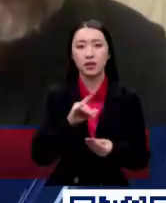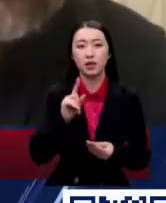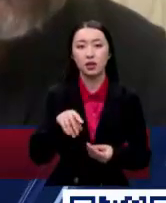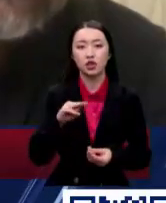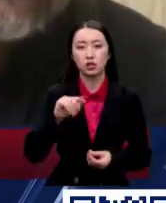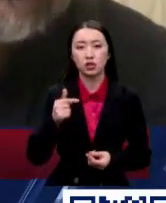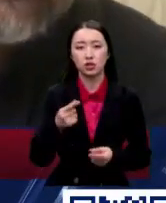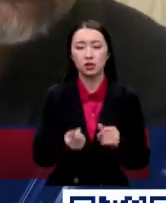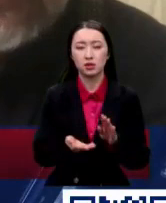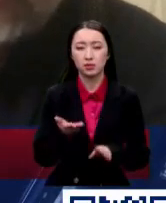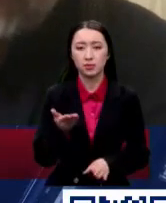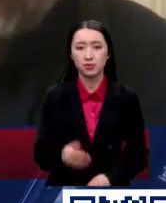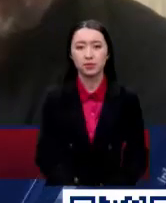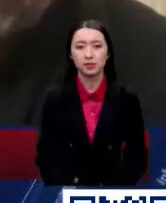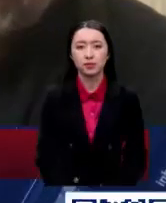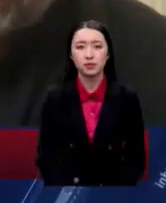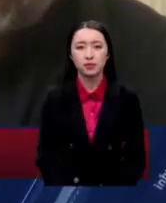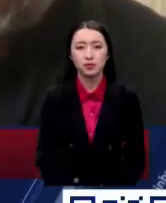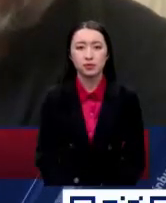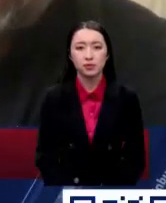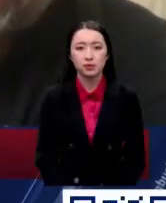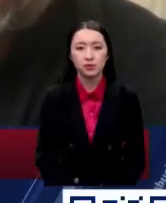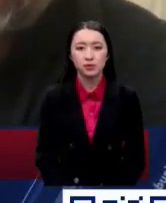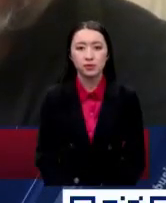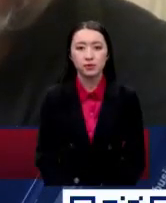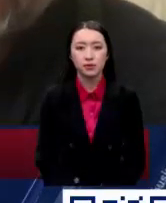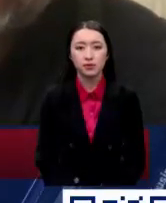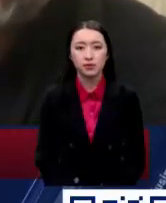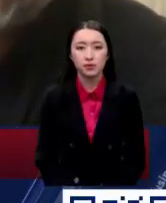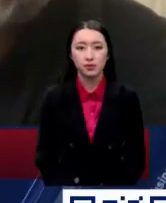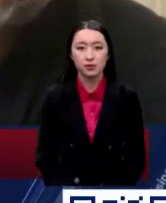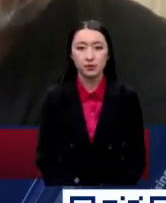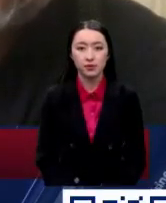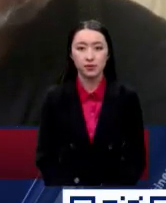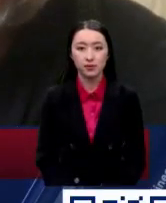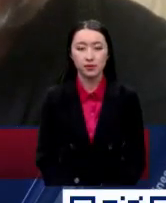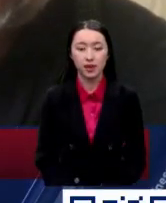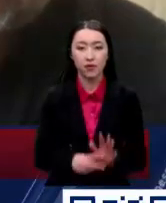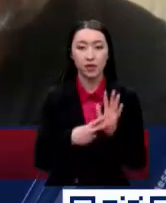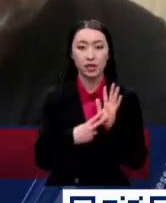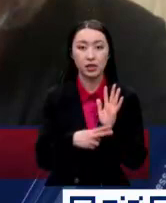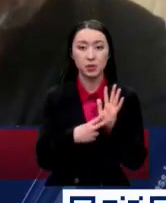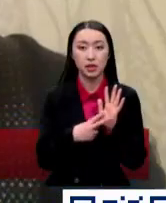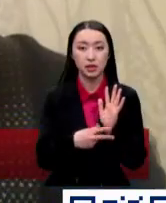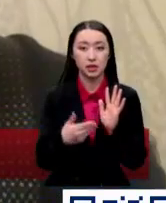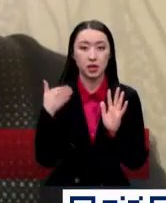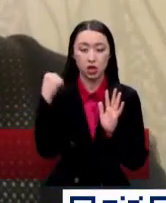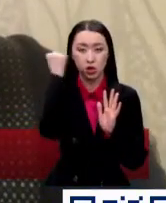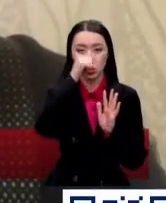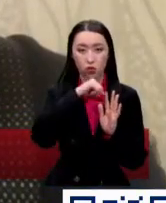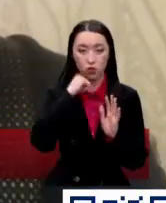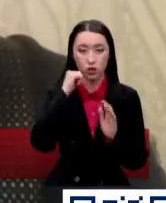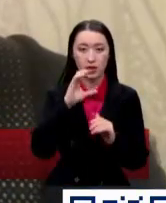курса тенге? Вот смотрите, в 70-е годы В США